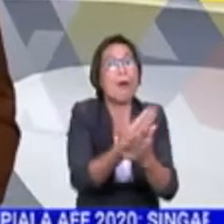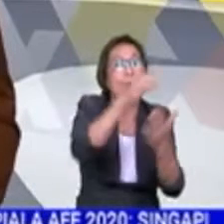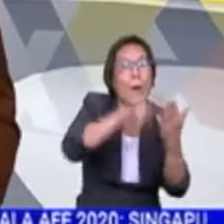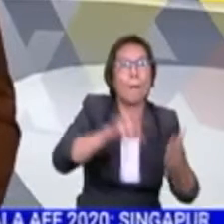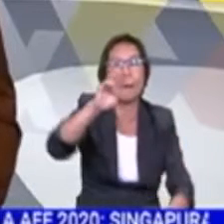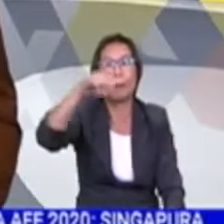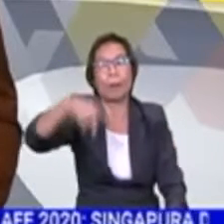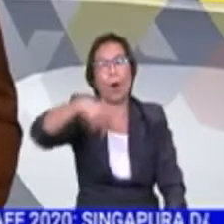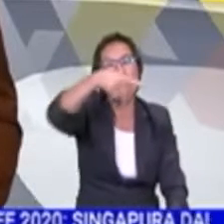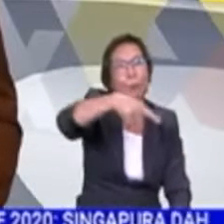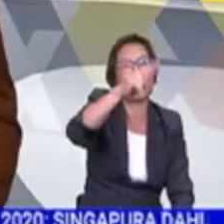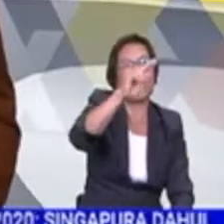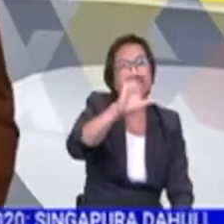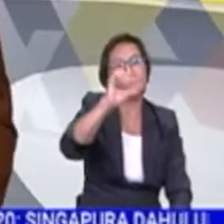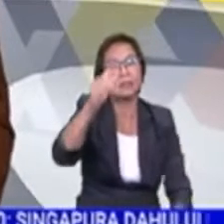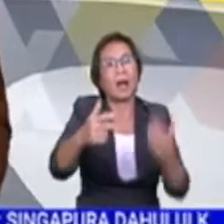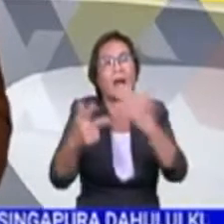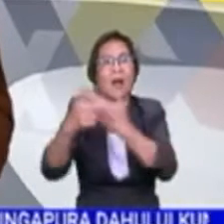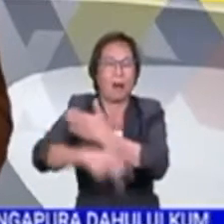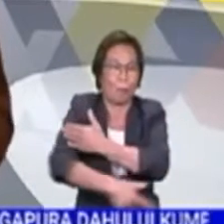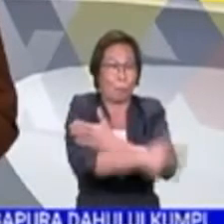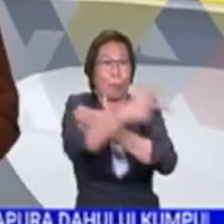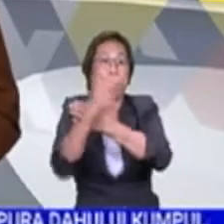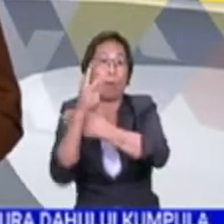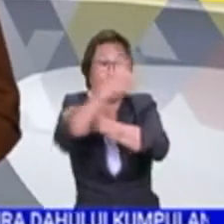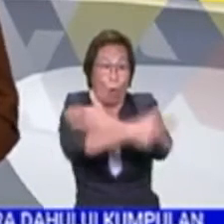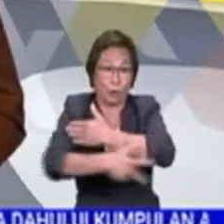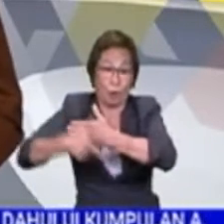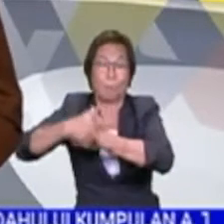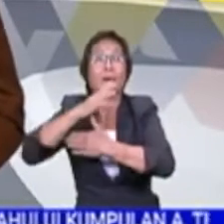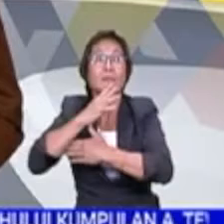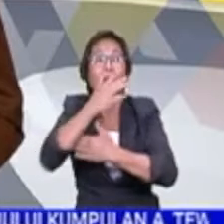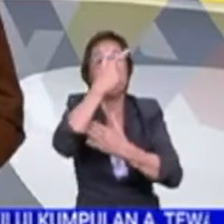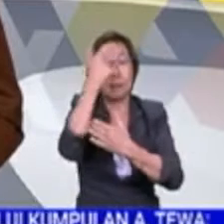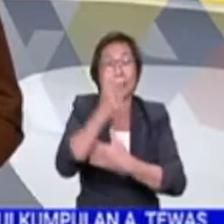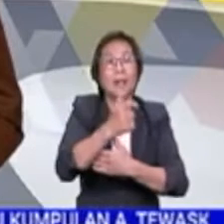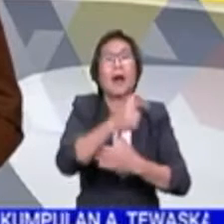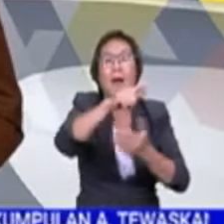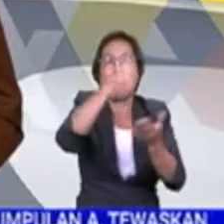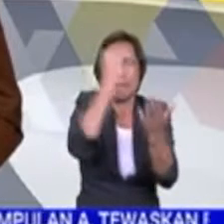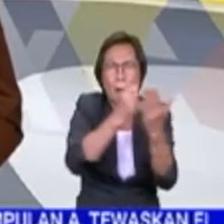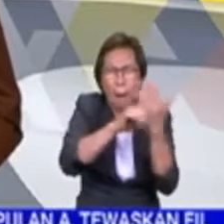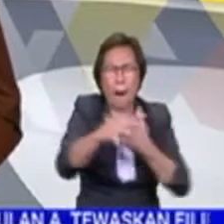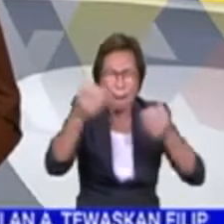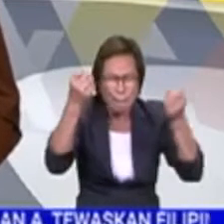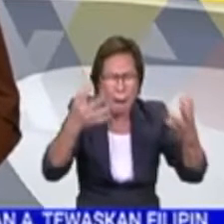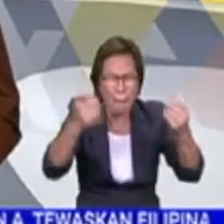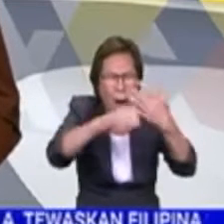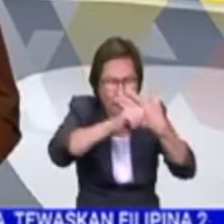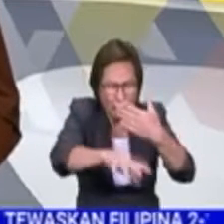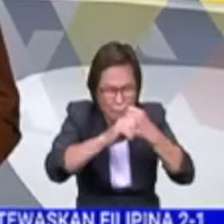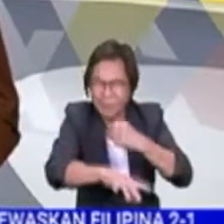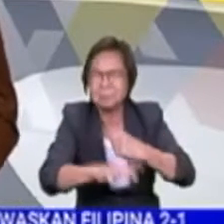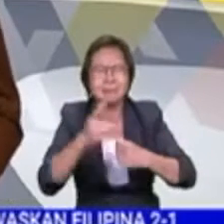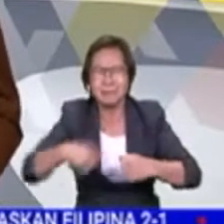Ahli Parlimen Puncak Borneo, Dato' Willy Mongin berkata, ini kerana ketika ini media sosial dibanjiri bahan kempen yang mungkin